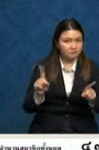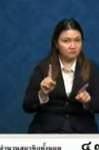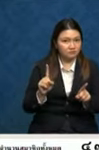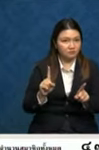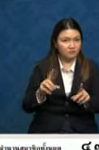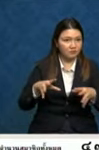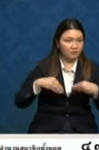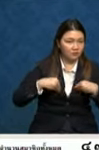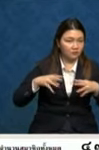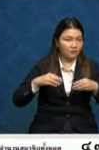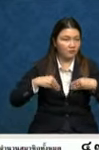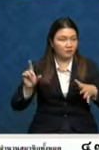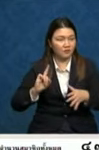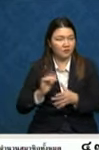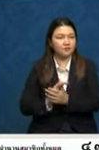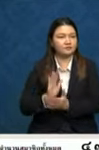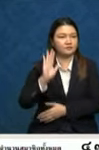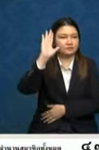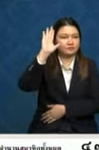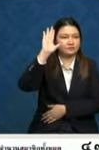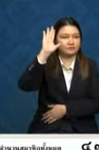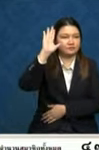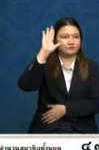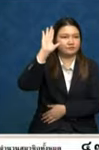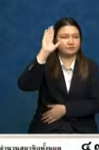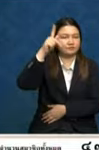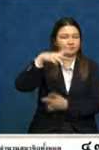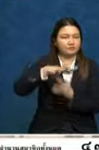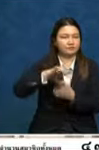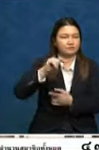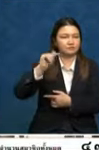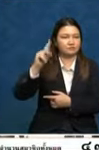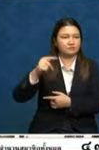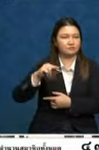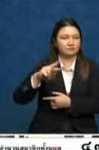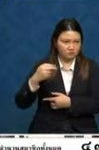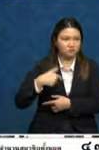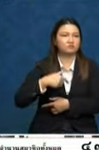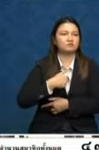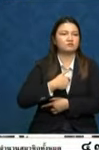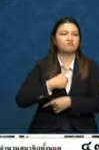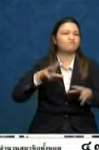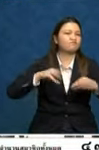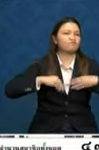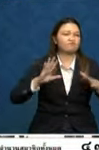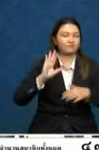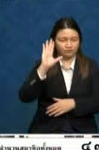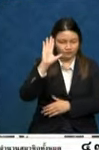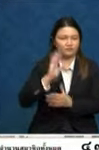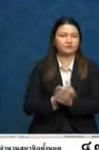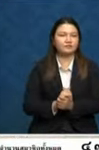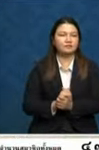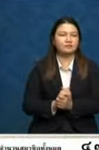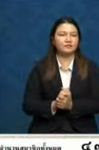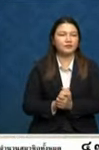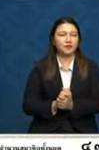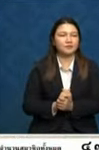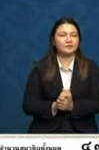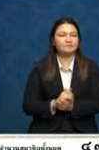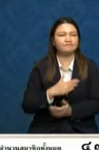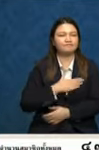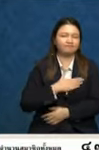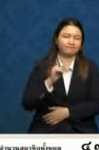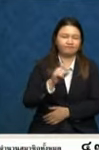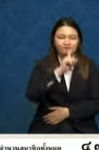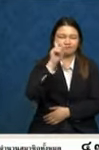ม่มีใครติดใจนะครับ ท่านประธานครับพัทรพงศ์ลีลาพัฒน์สมาชิกสภาผู้แทนราษฎรติดใจครับ ก็มีท่านสมาชิกนะครับยังติดใ